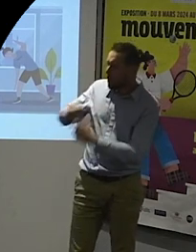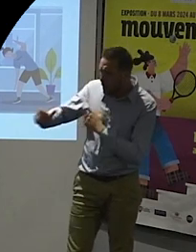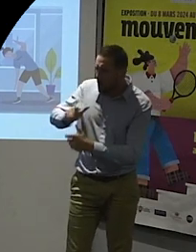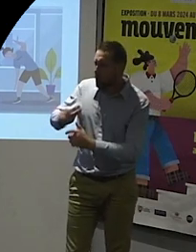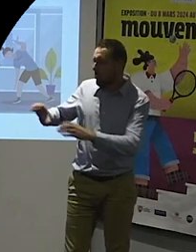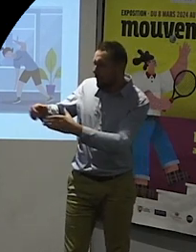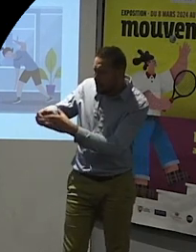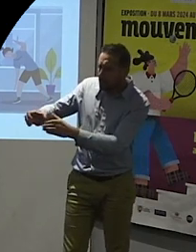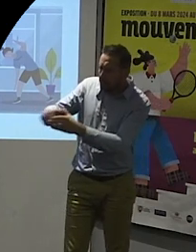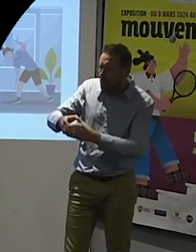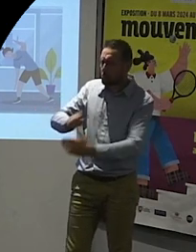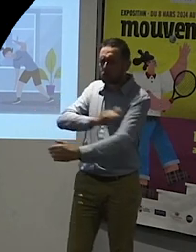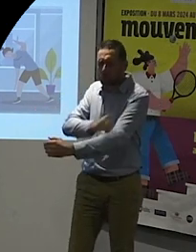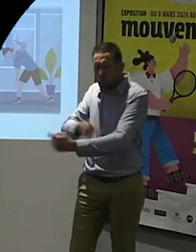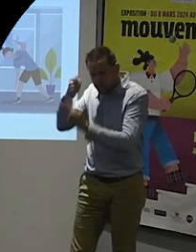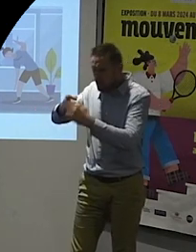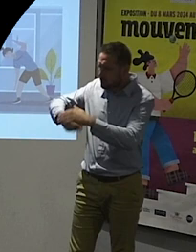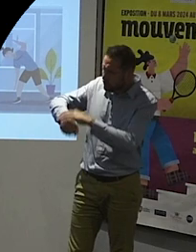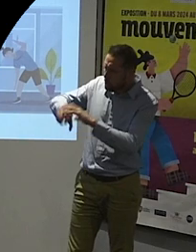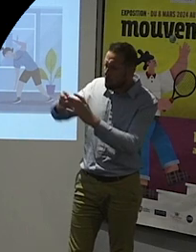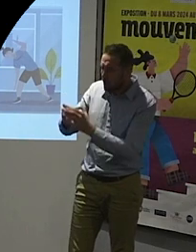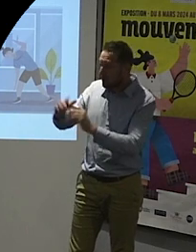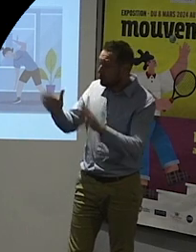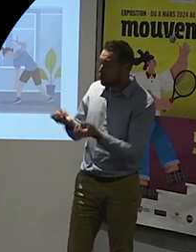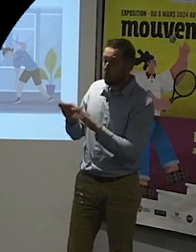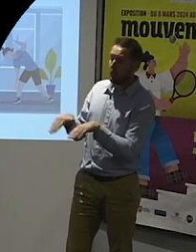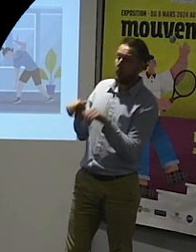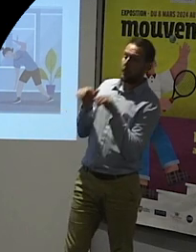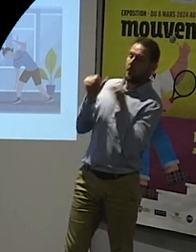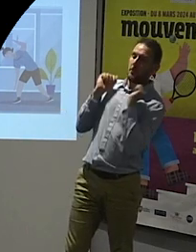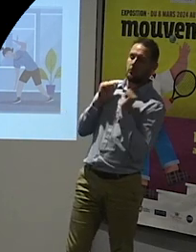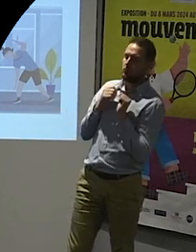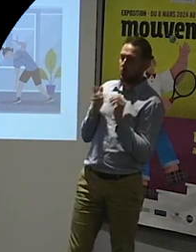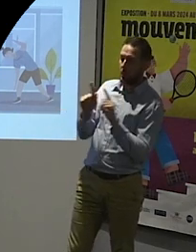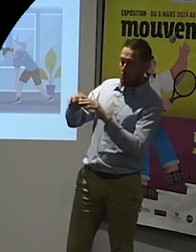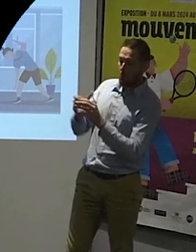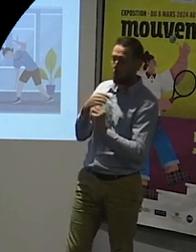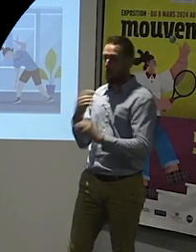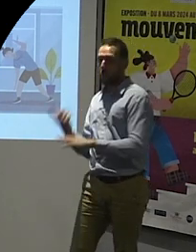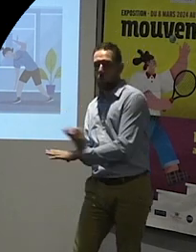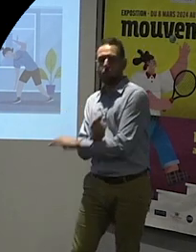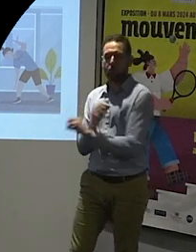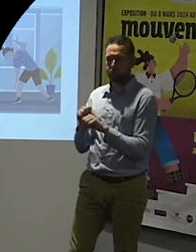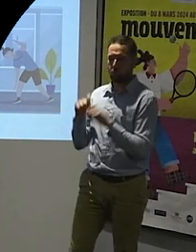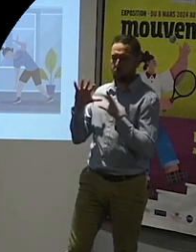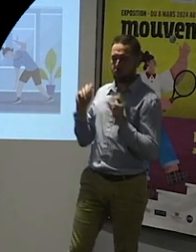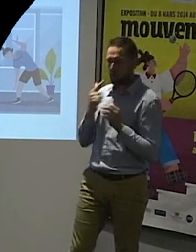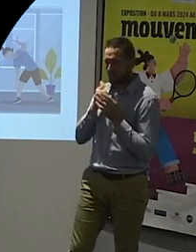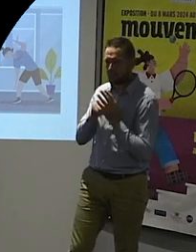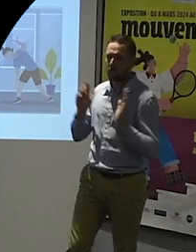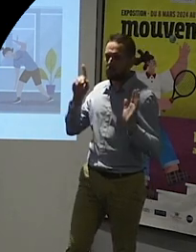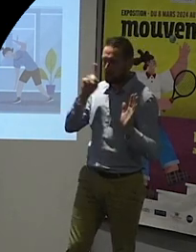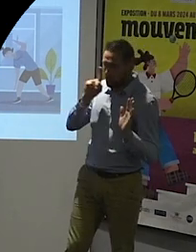ballons, des équipes, etc. Donc, moi, toute ma vie, j'ai fui le ballon, de peur, évidemment, de faire perdre l'équipe. Donc, quand le ballon arrivait, je